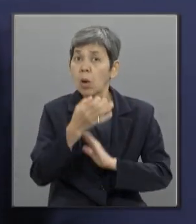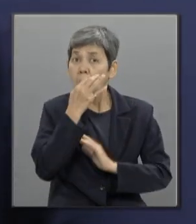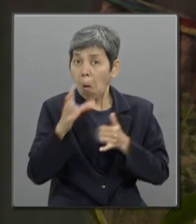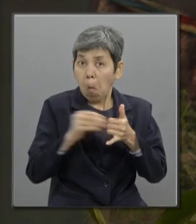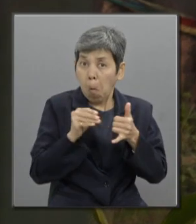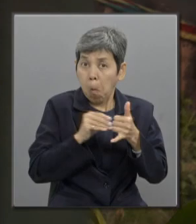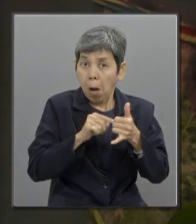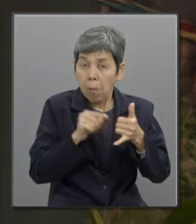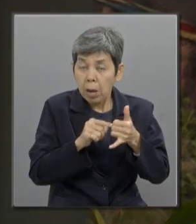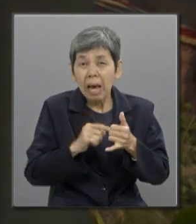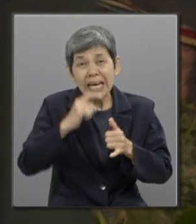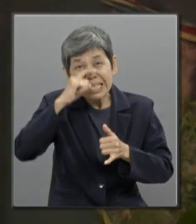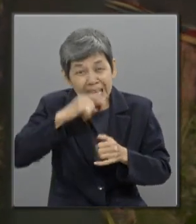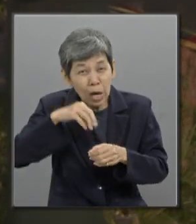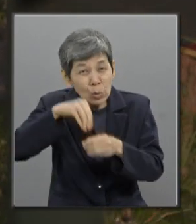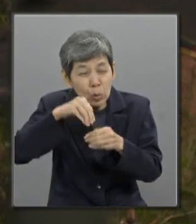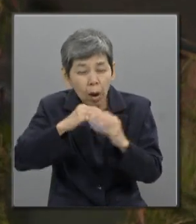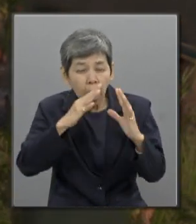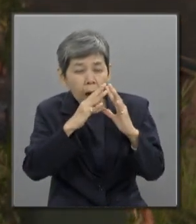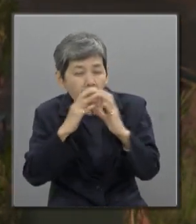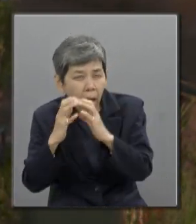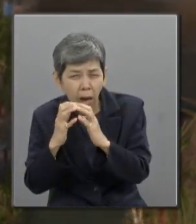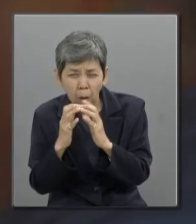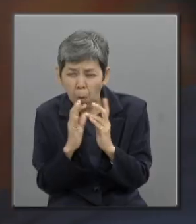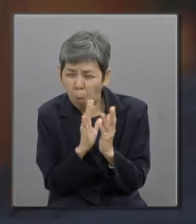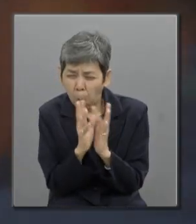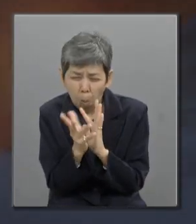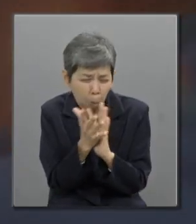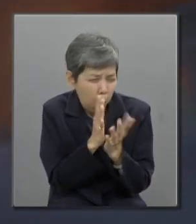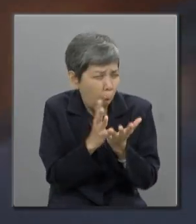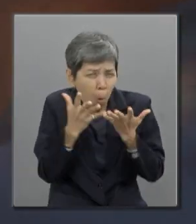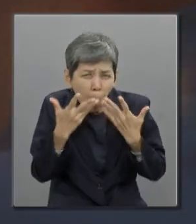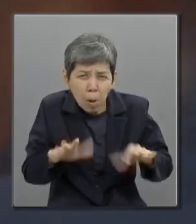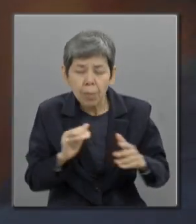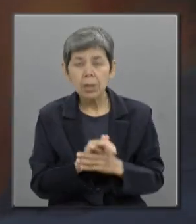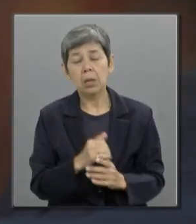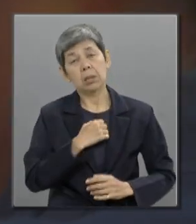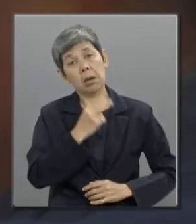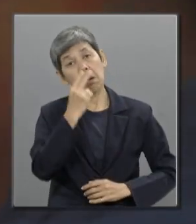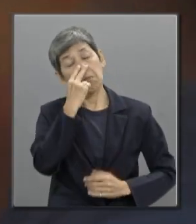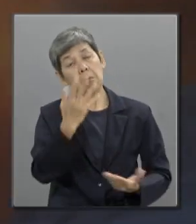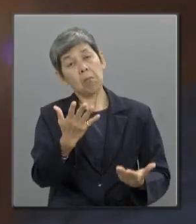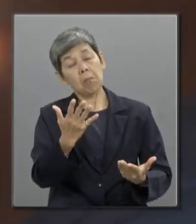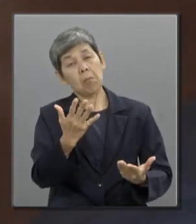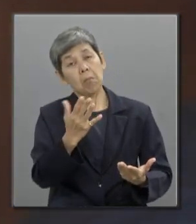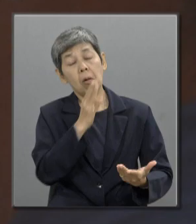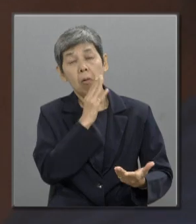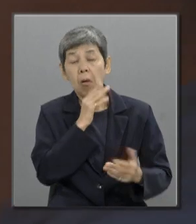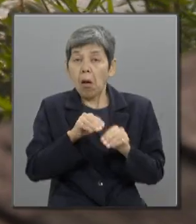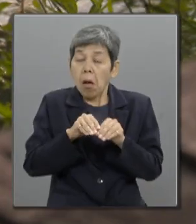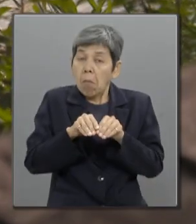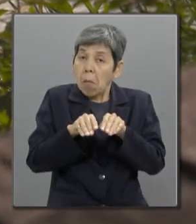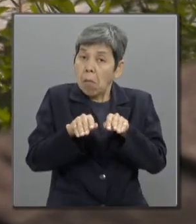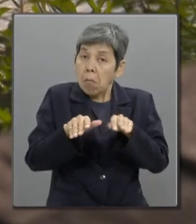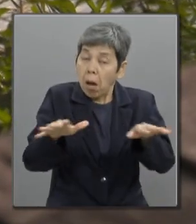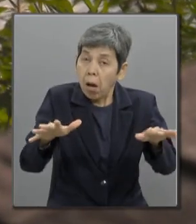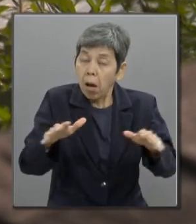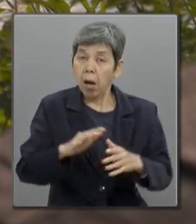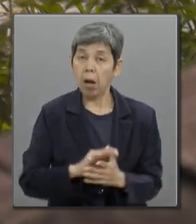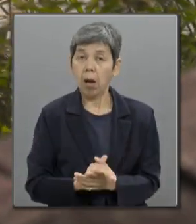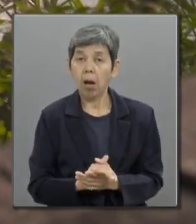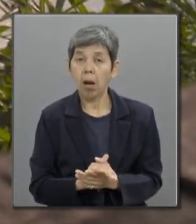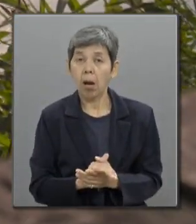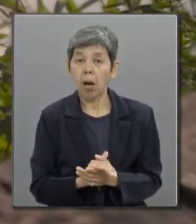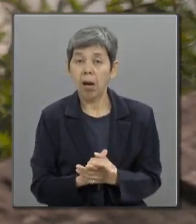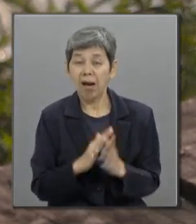ค่ะ คนไทยที่อยู่ในสลัมเนี่ยแออัดไม่แพ้กันถ้าเกิดเหตุเนี่ยมันจะลุกลามใหญ่โต